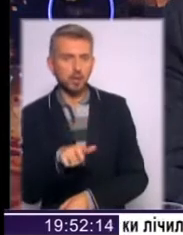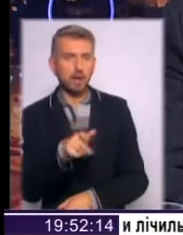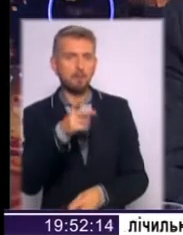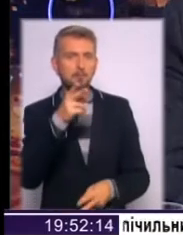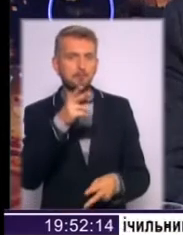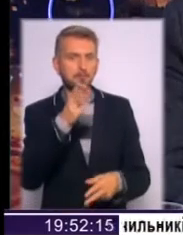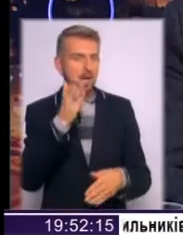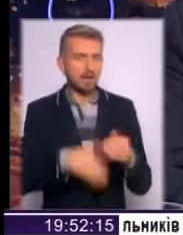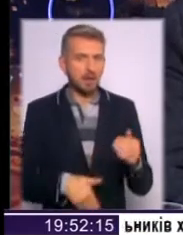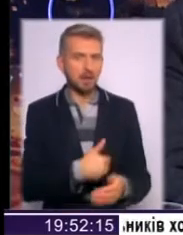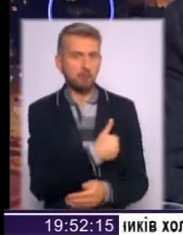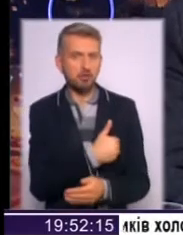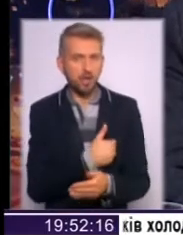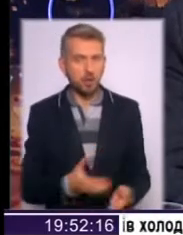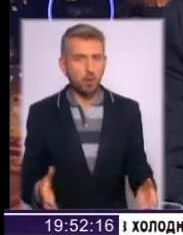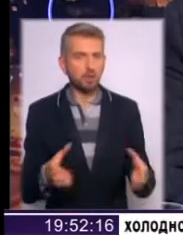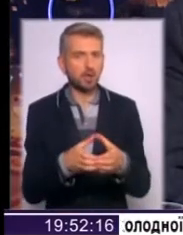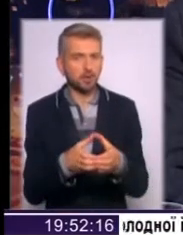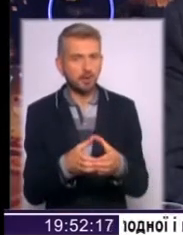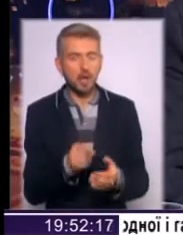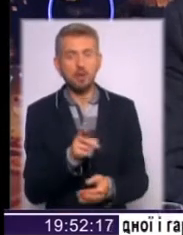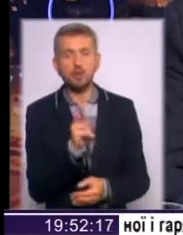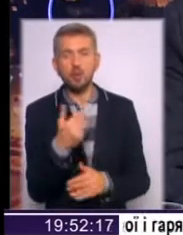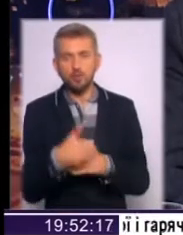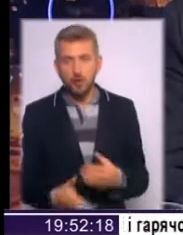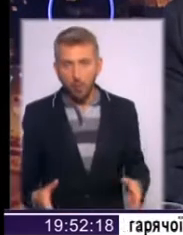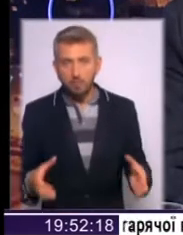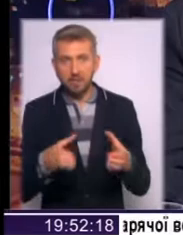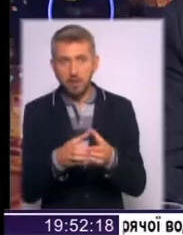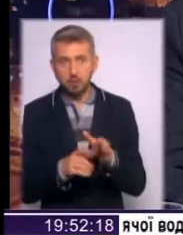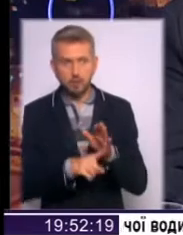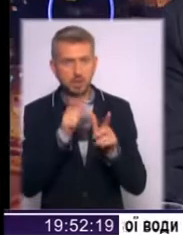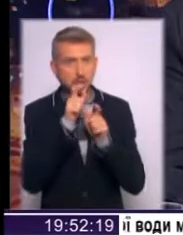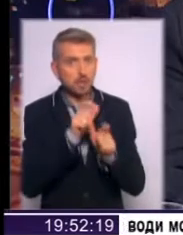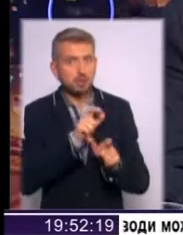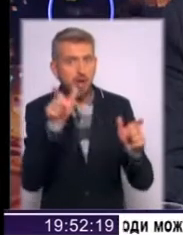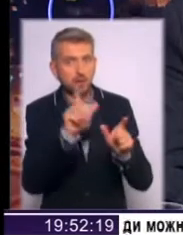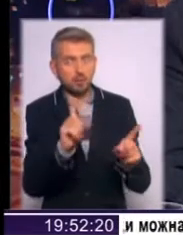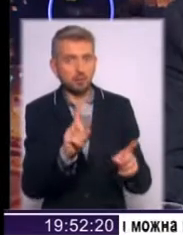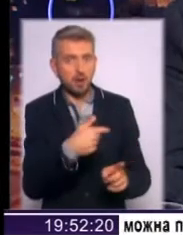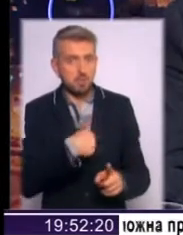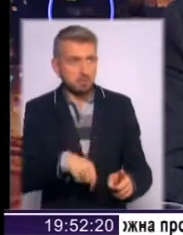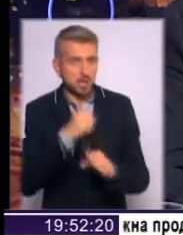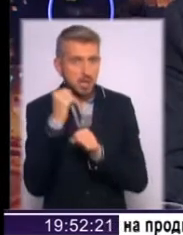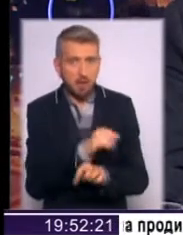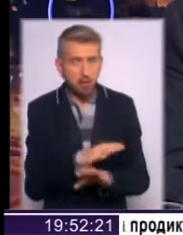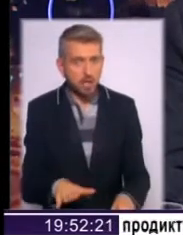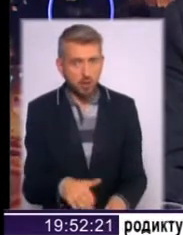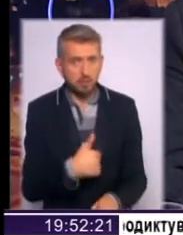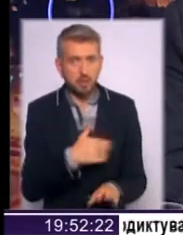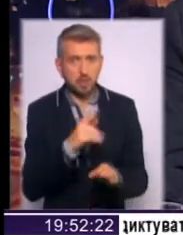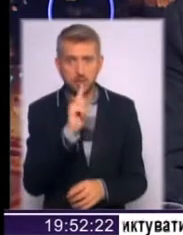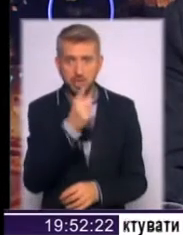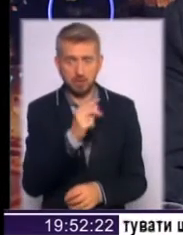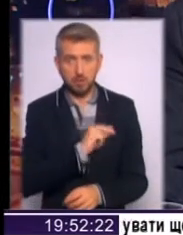перестали бажати об'єднуватись, а ті, хто вже об'єдналися, почали кричати криком, що ми не потягнемо. Ми перший рік тільки